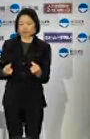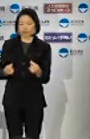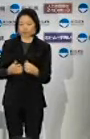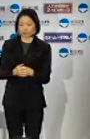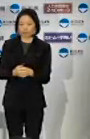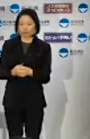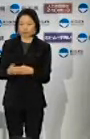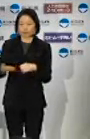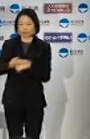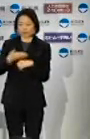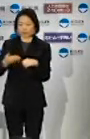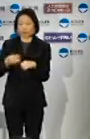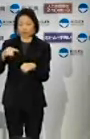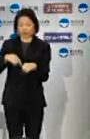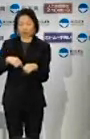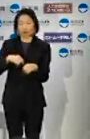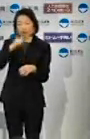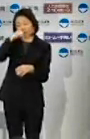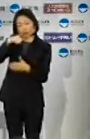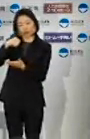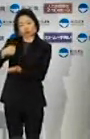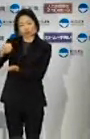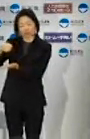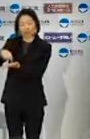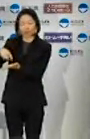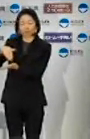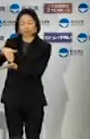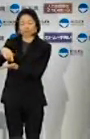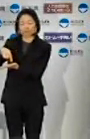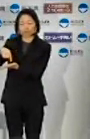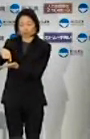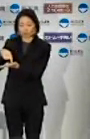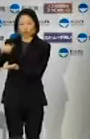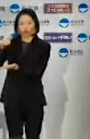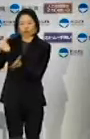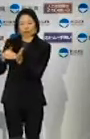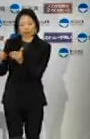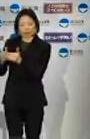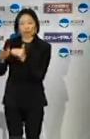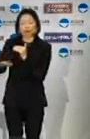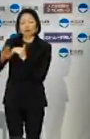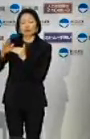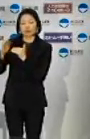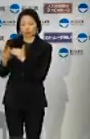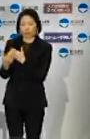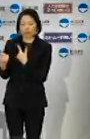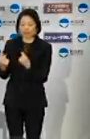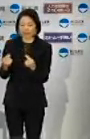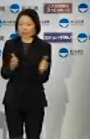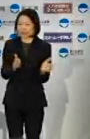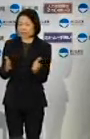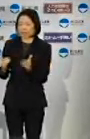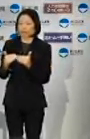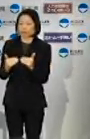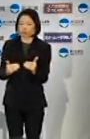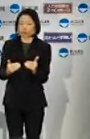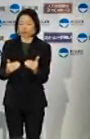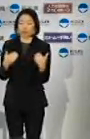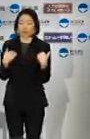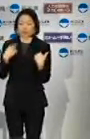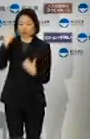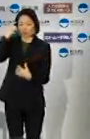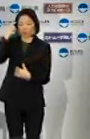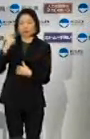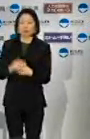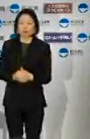まあ、いろんな予算の制約もありますけれども、着実に整備を進めていくということだと思っ